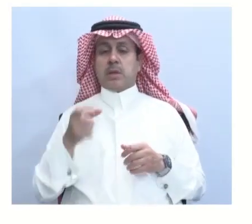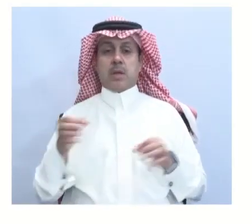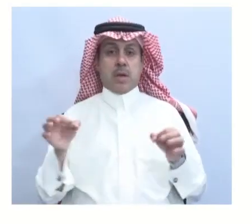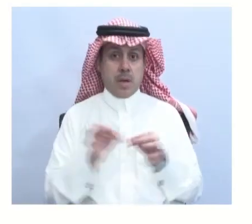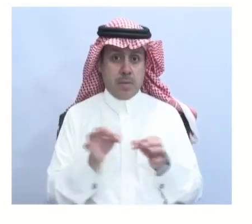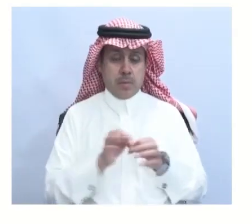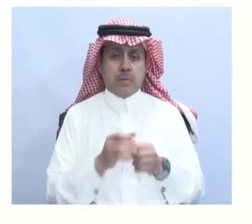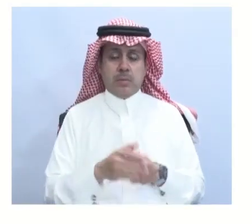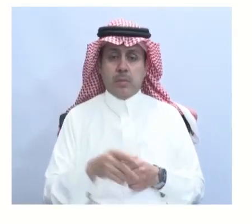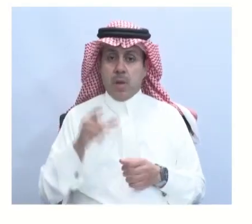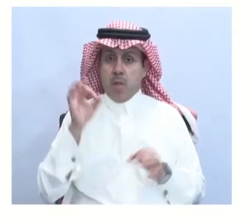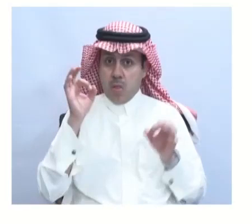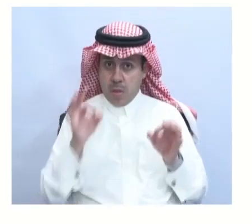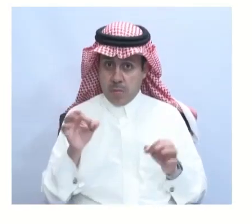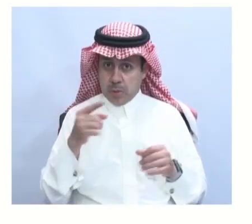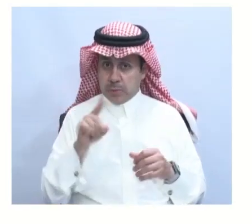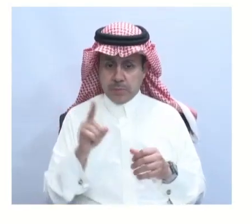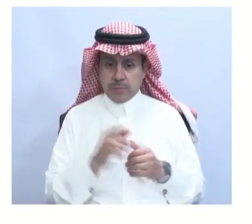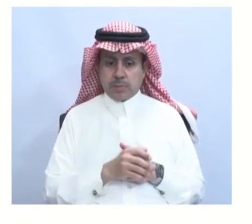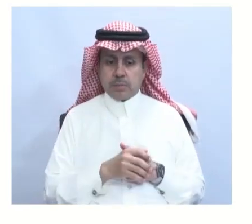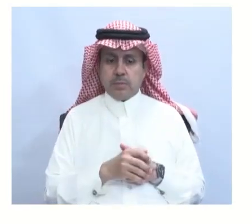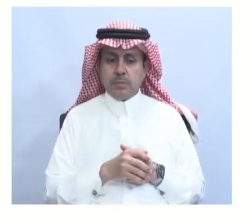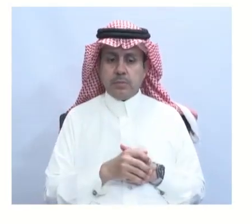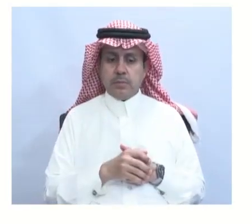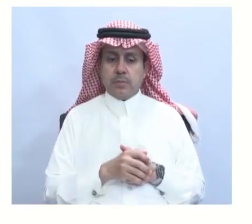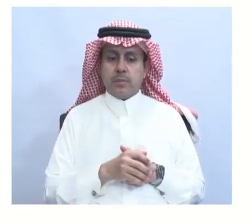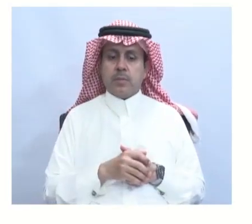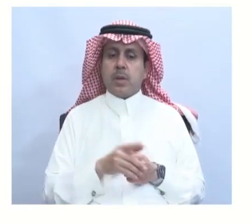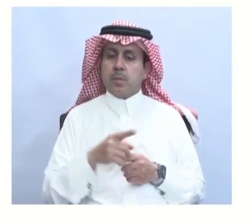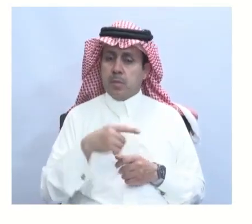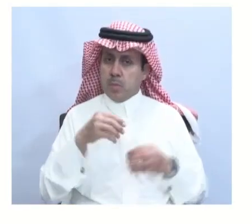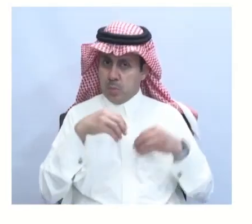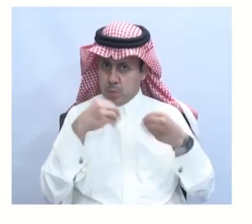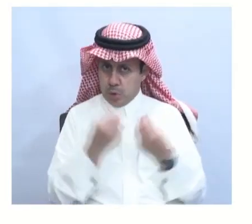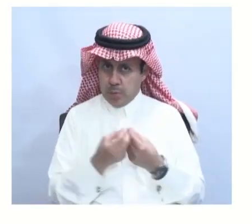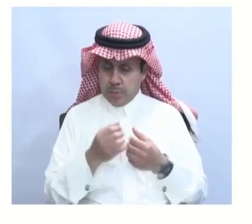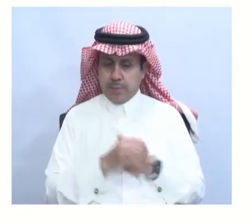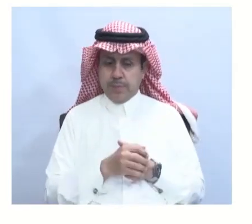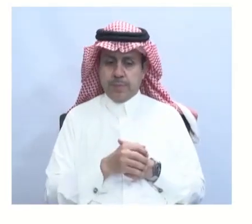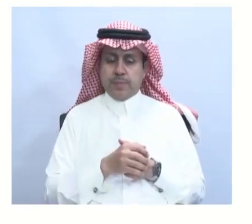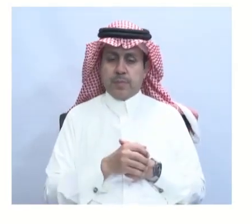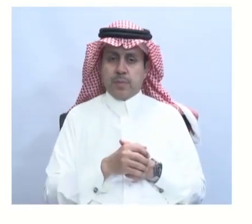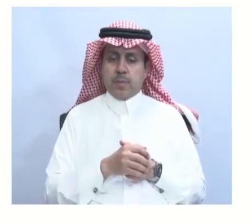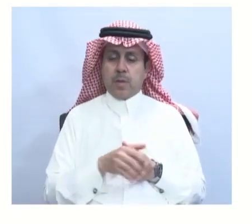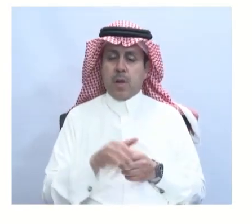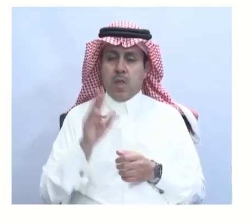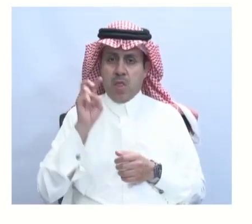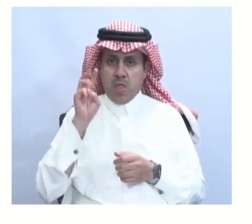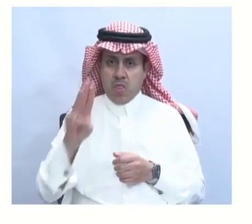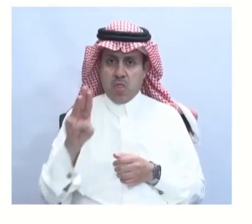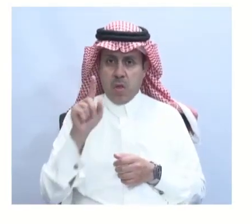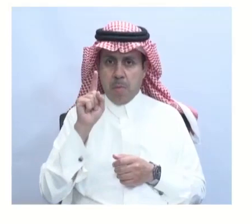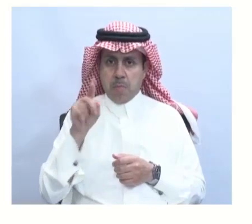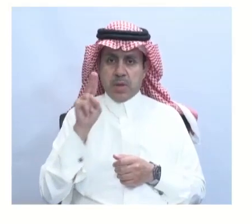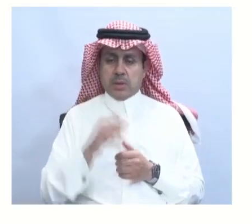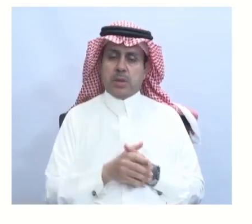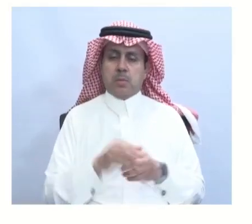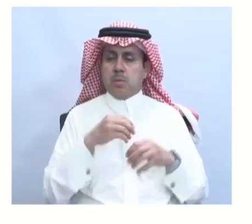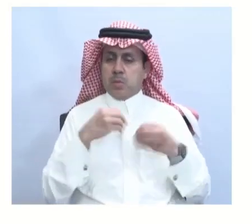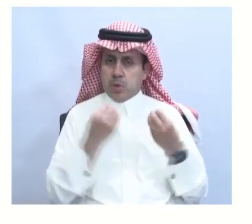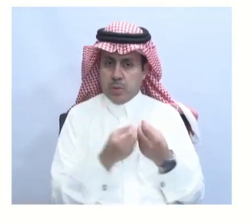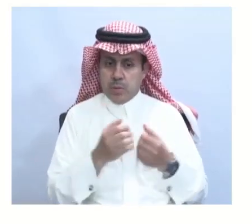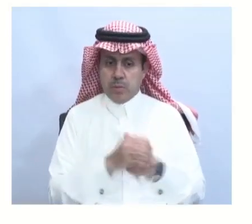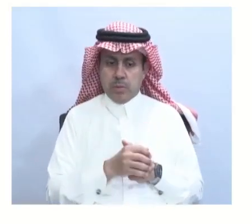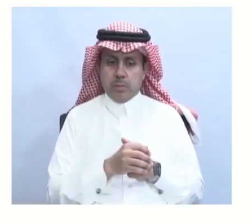هل هذا الحكم يثبت او لا يثبت الجواب مستحب هو يثبت ثبوت استحباب لا